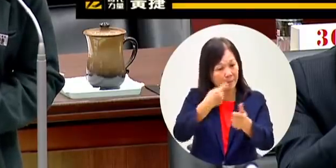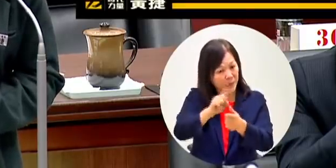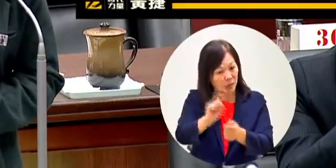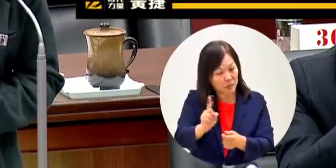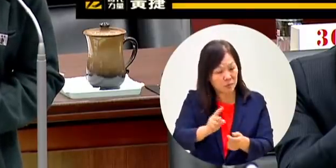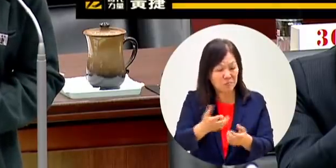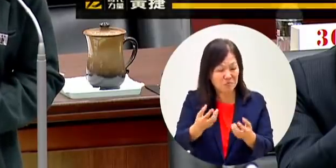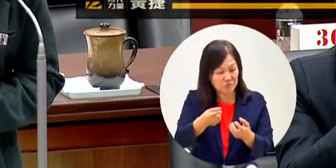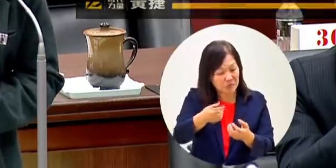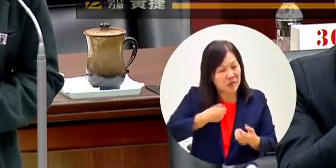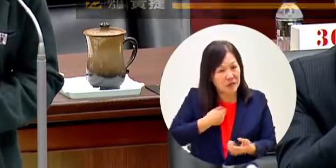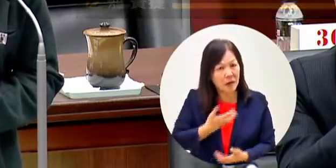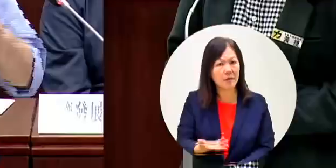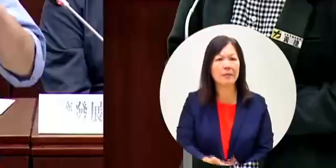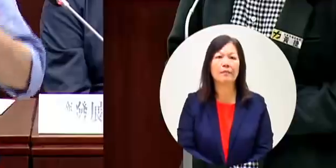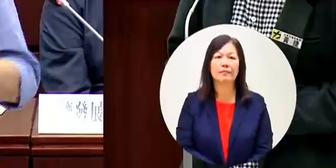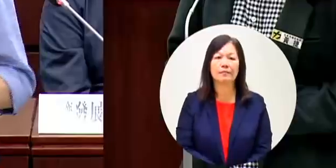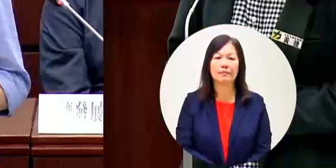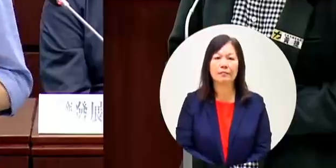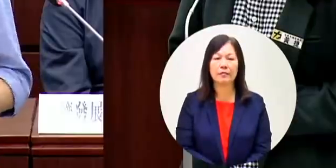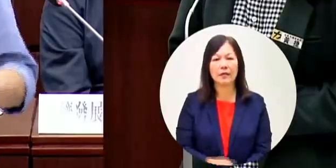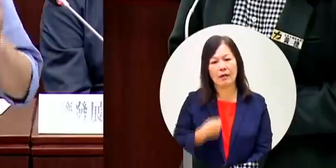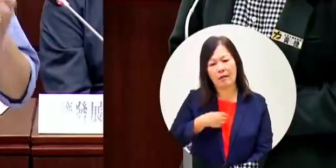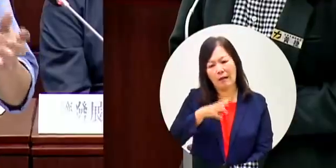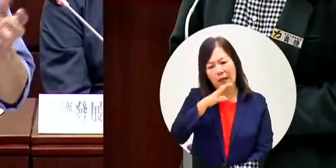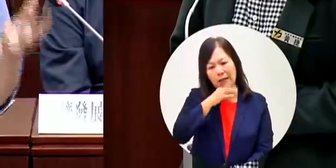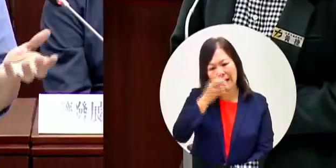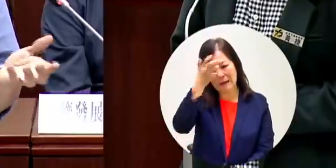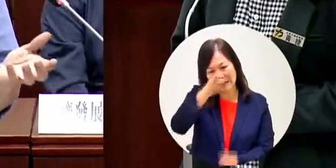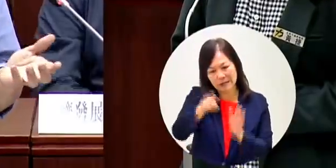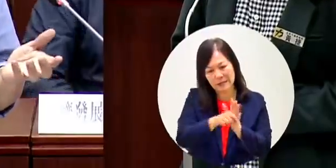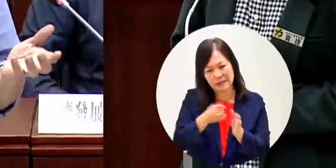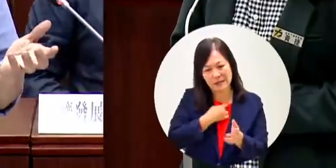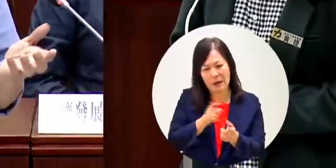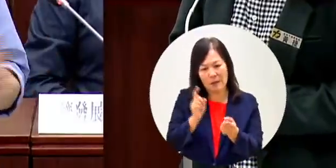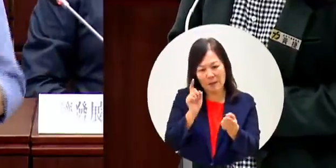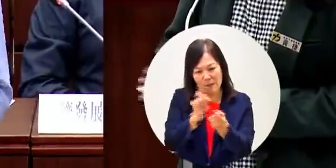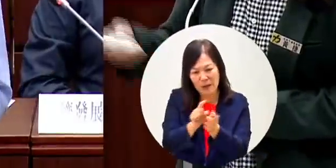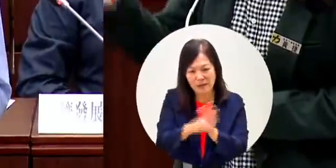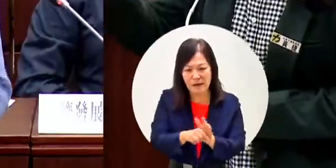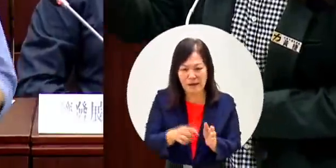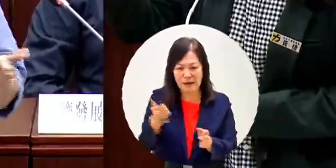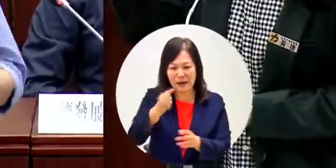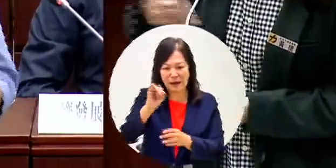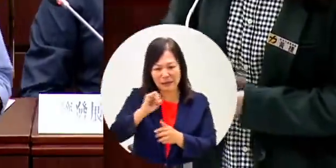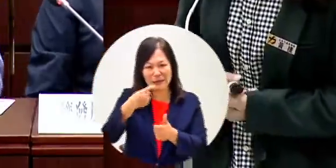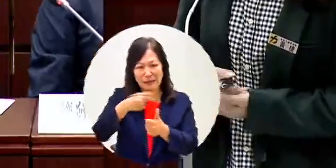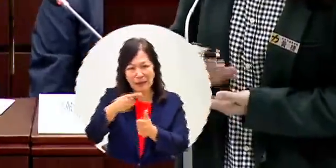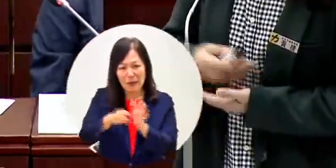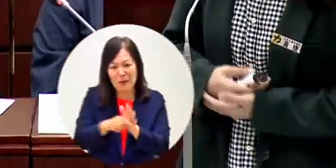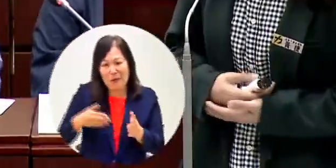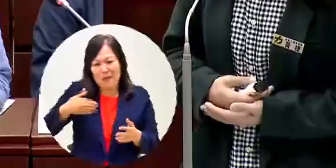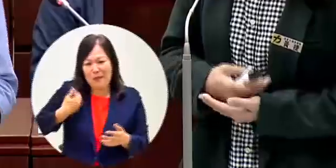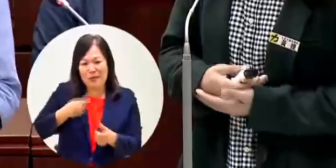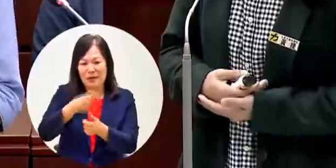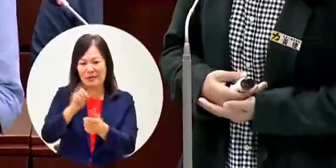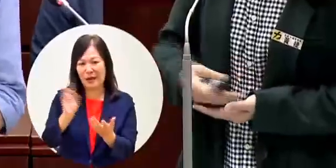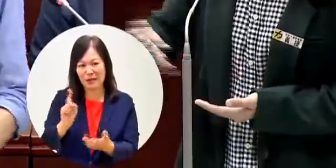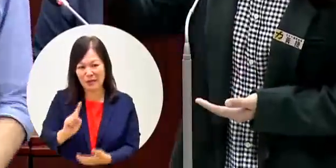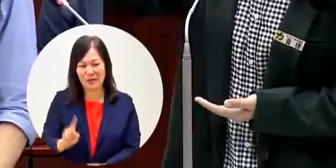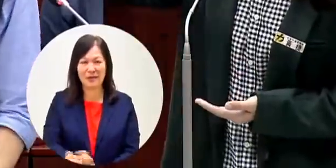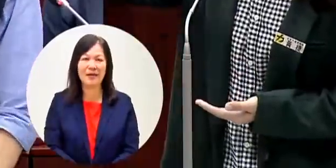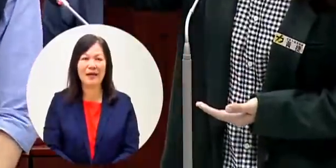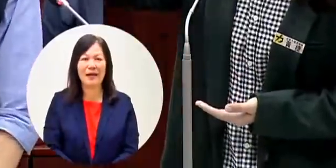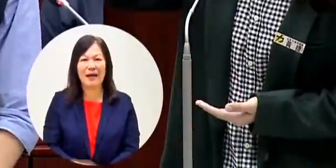我这个年纪已经很久没有接受性教育了，所以现在真的我都不知道怎么教，好不好？ 那为什么你会在报道上面